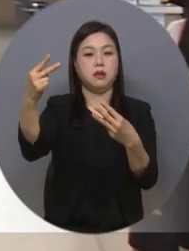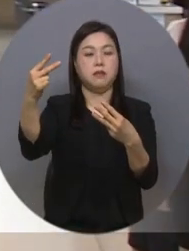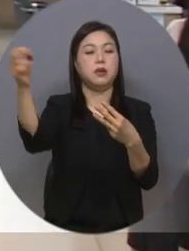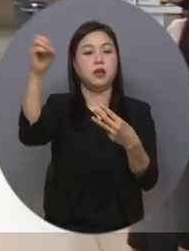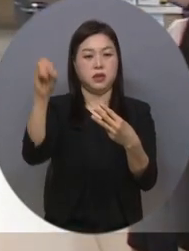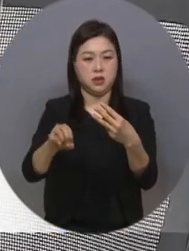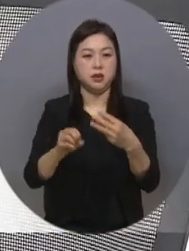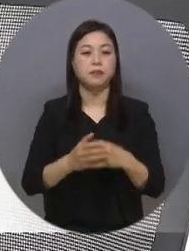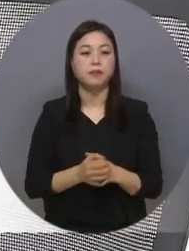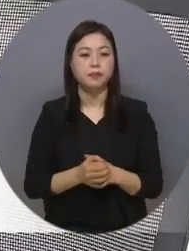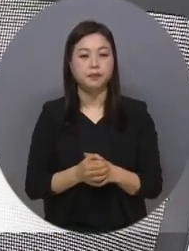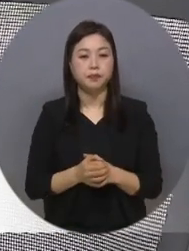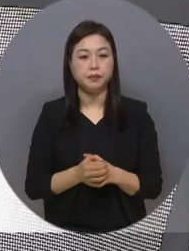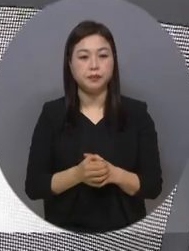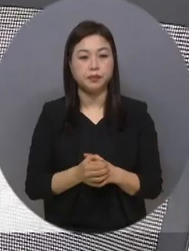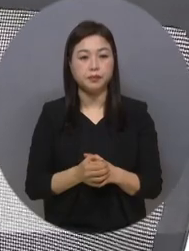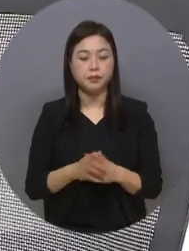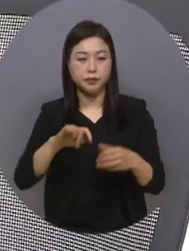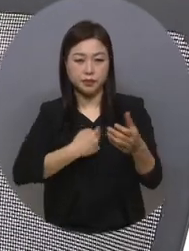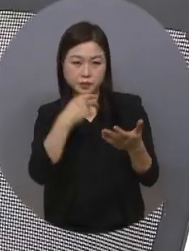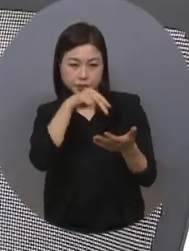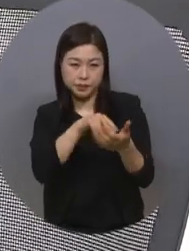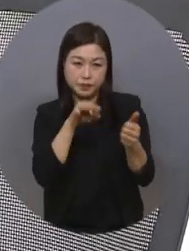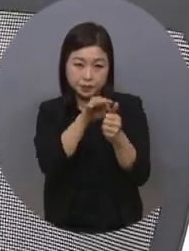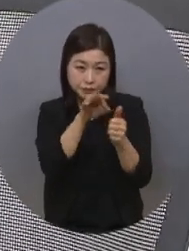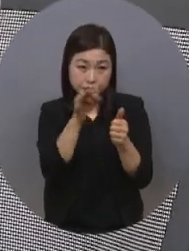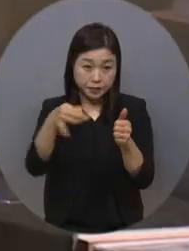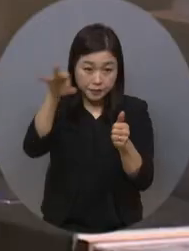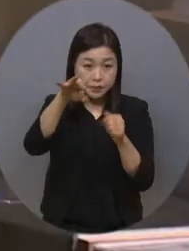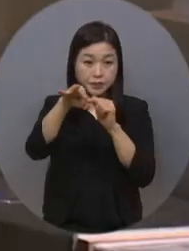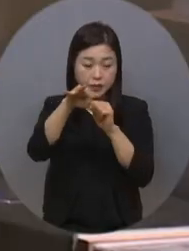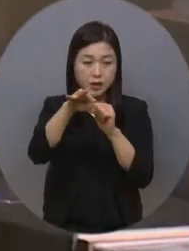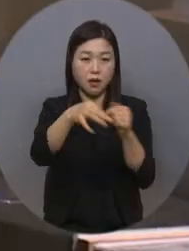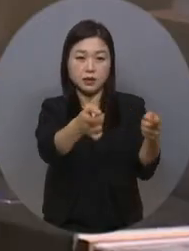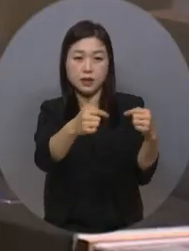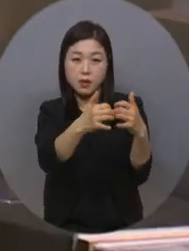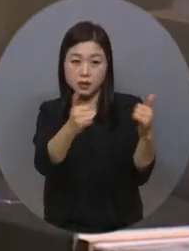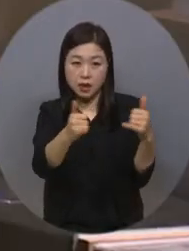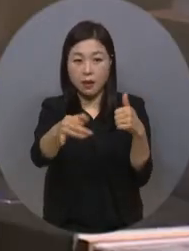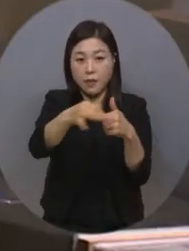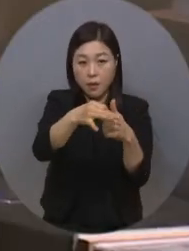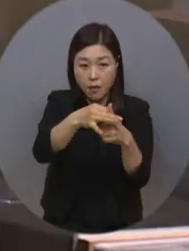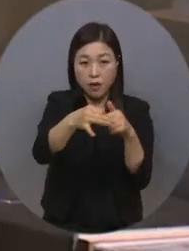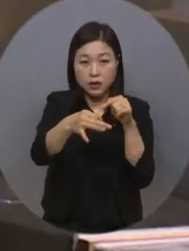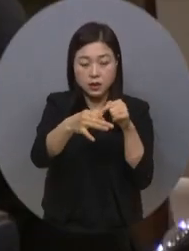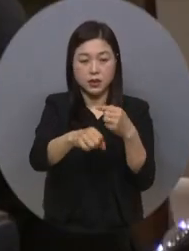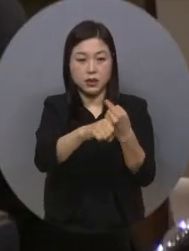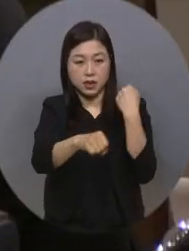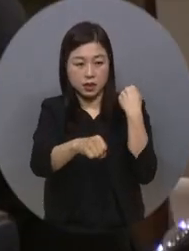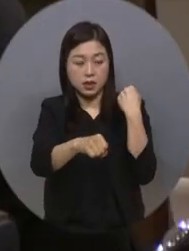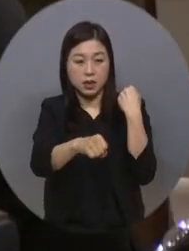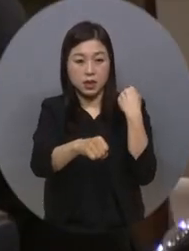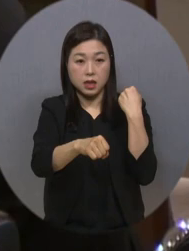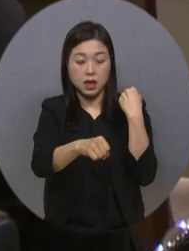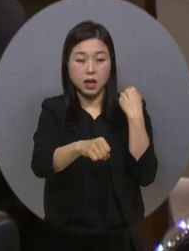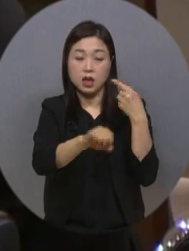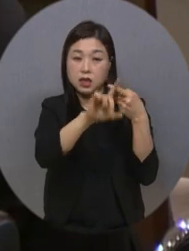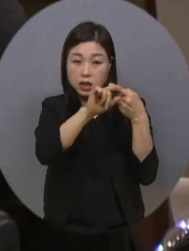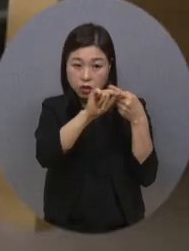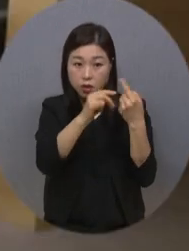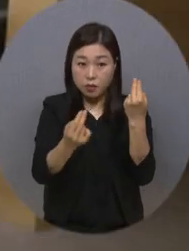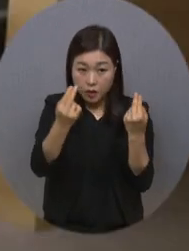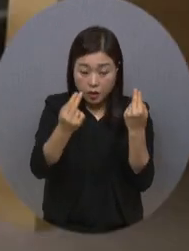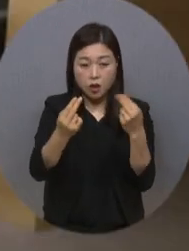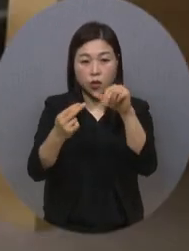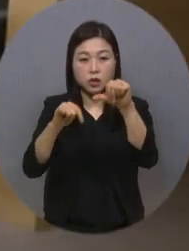결정했습니다. 자활급여 추가 인상에 따라 참여자가 실수령하는 금액은 지난해 1월 대비 총 5.1%